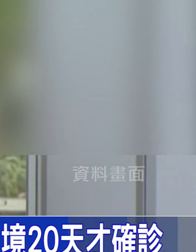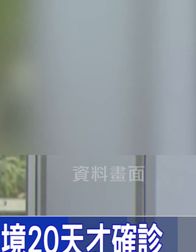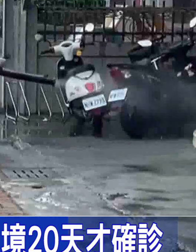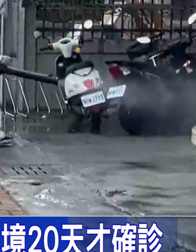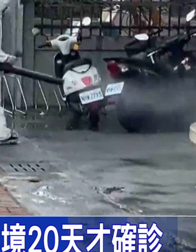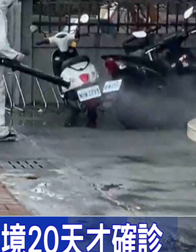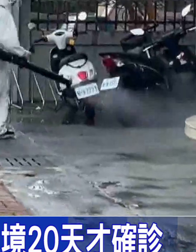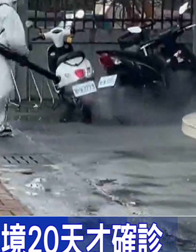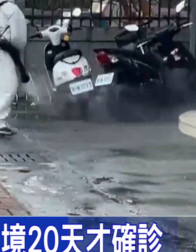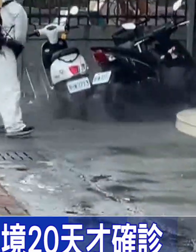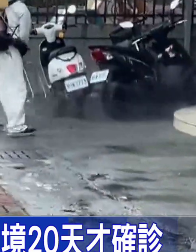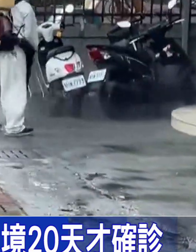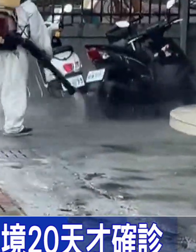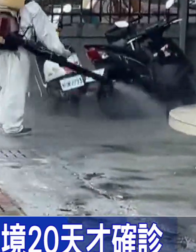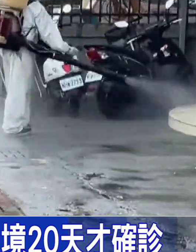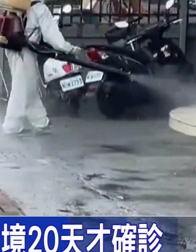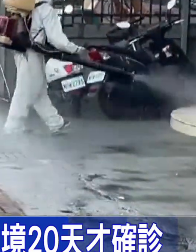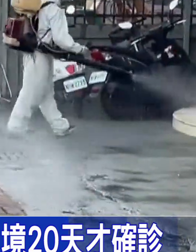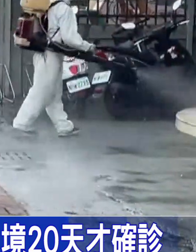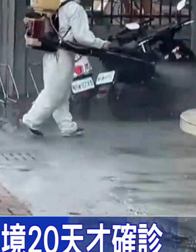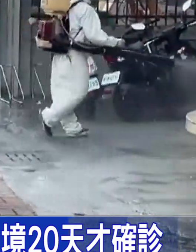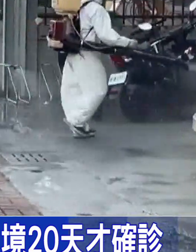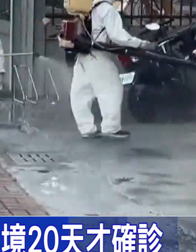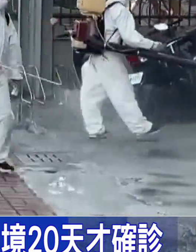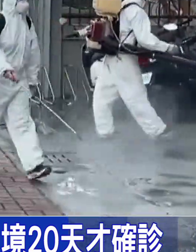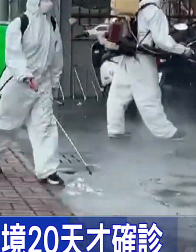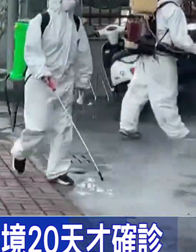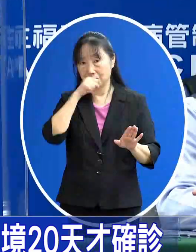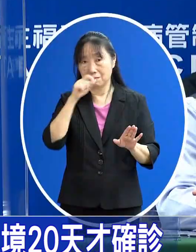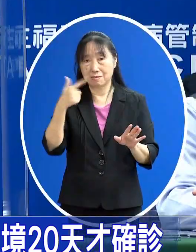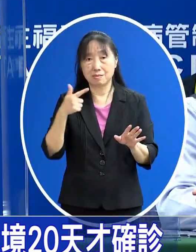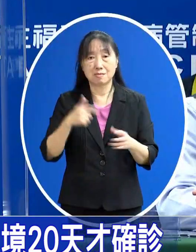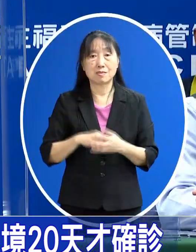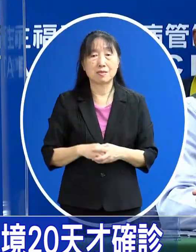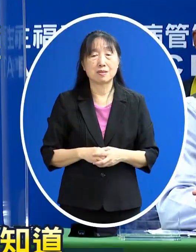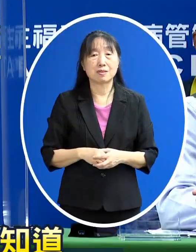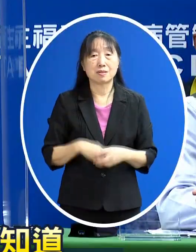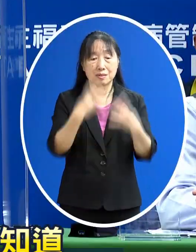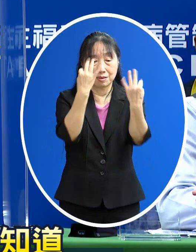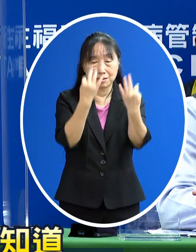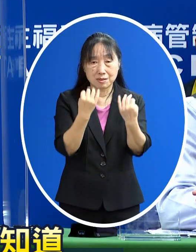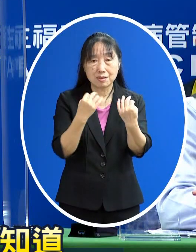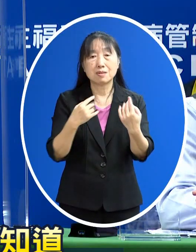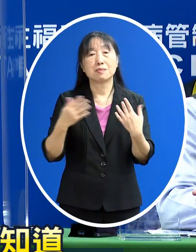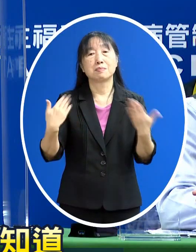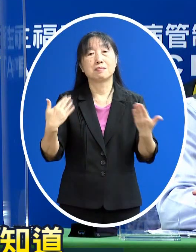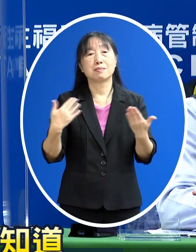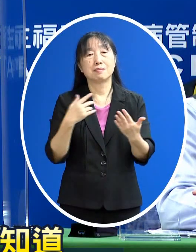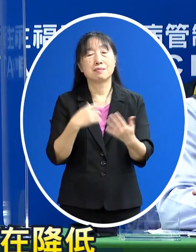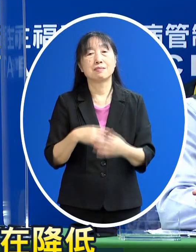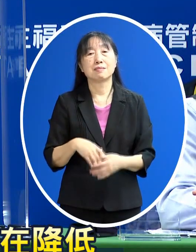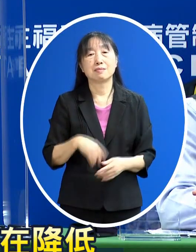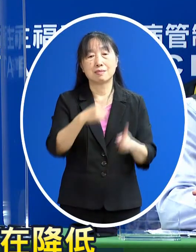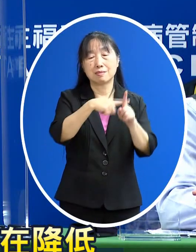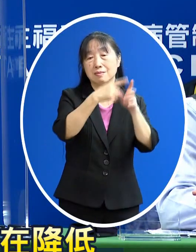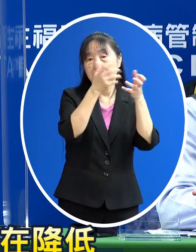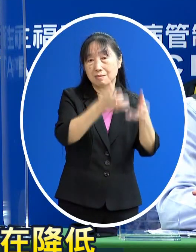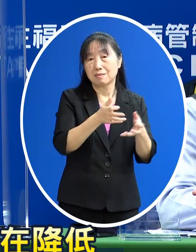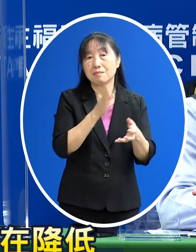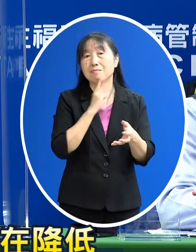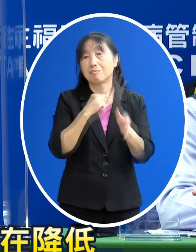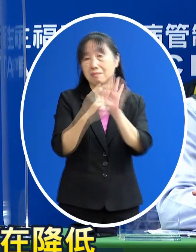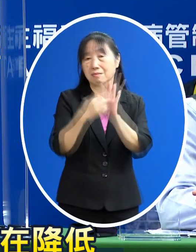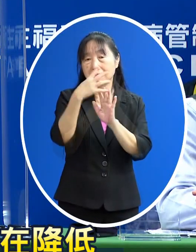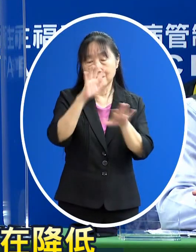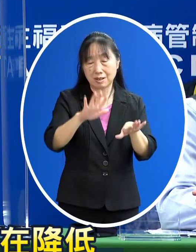例仍高，还可能造成后遗症，都埋下本土疫情隐忧。 看得懂数目人就知道，其实它重症跟死亡是在